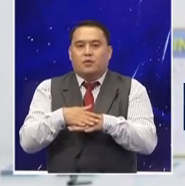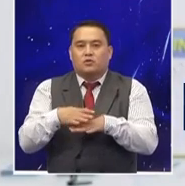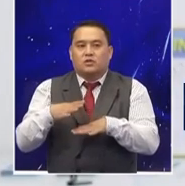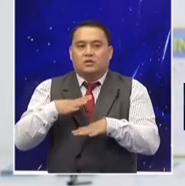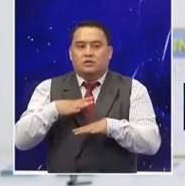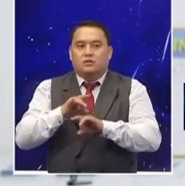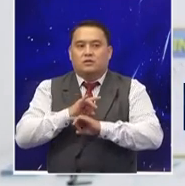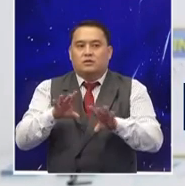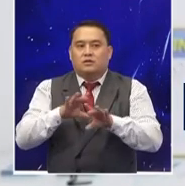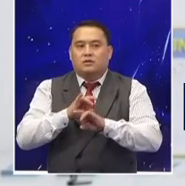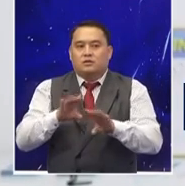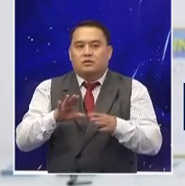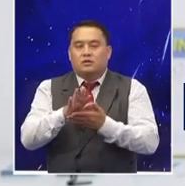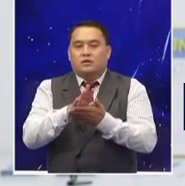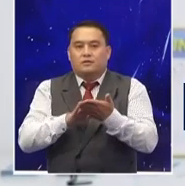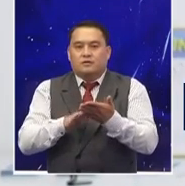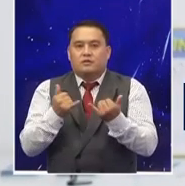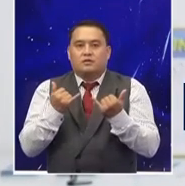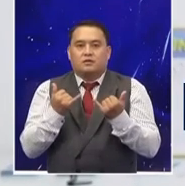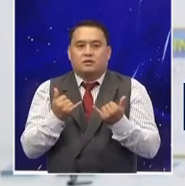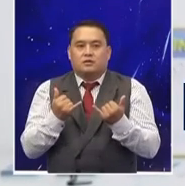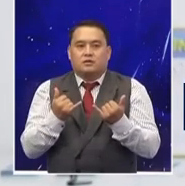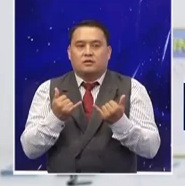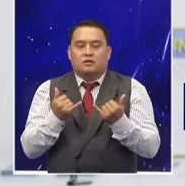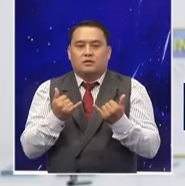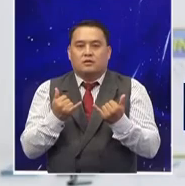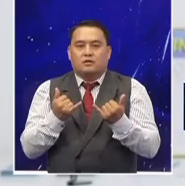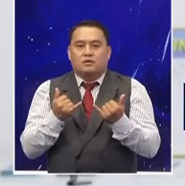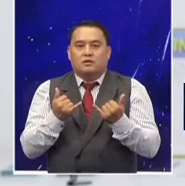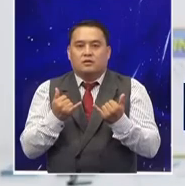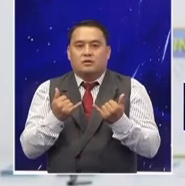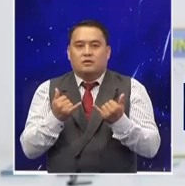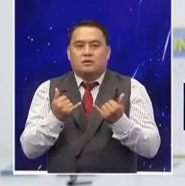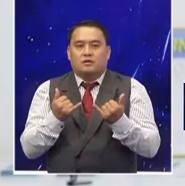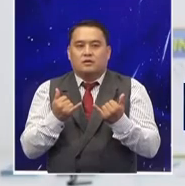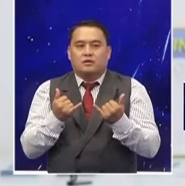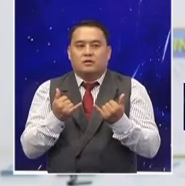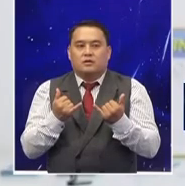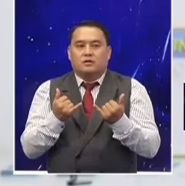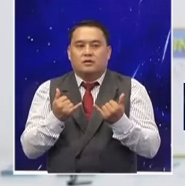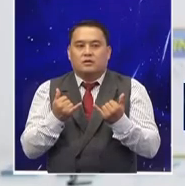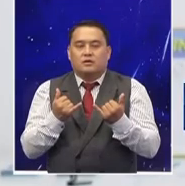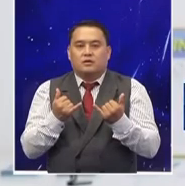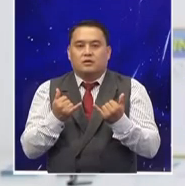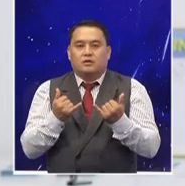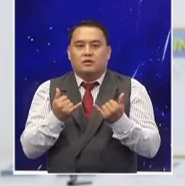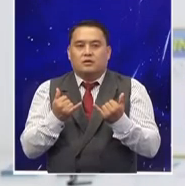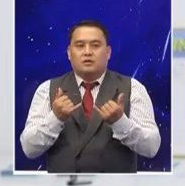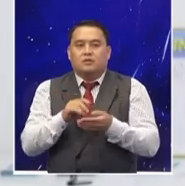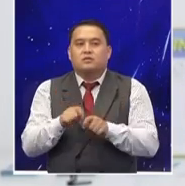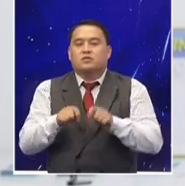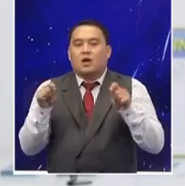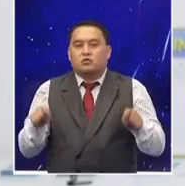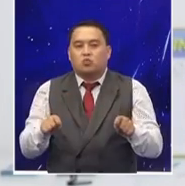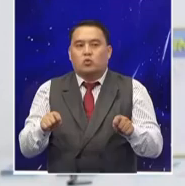коррупции здесь именно расположены так чтобы скажем такие условия чтобы